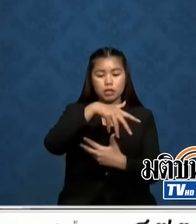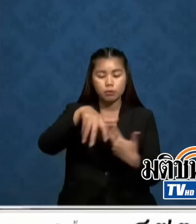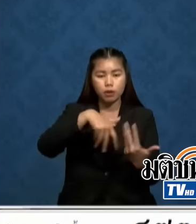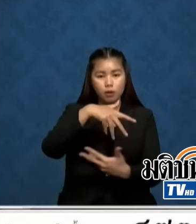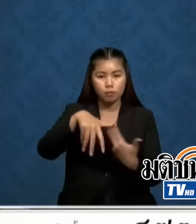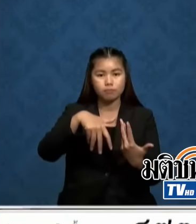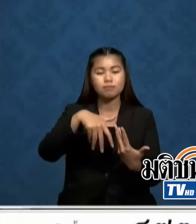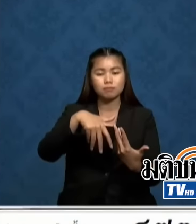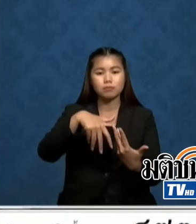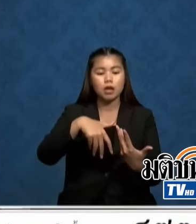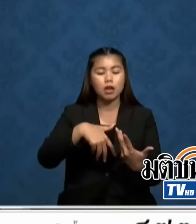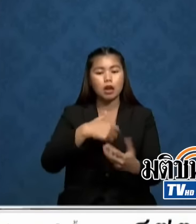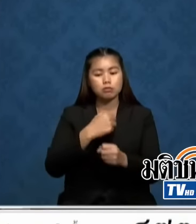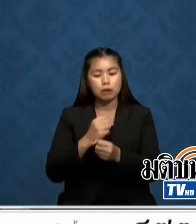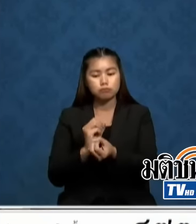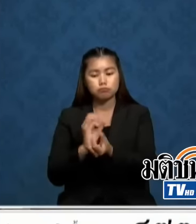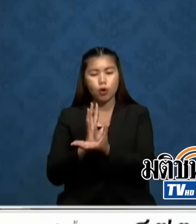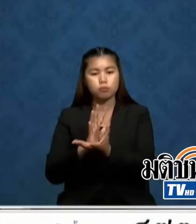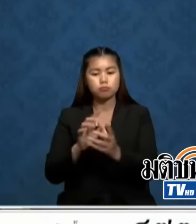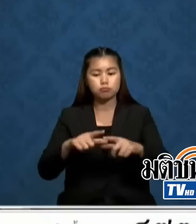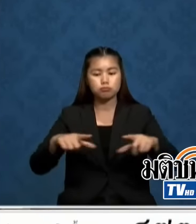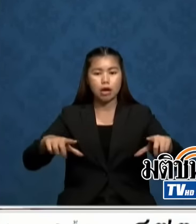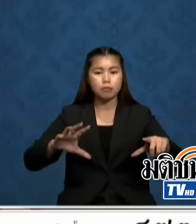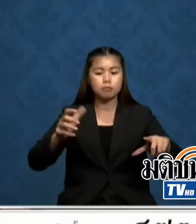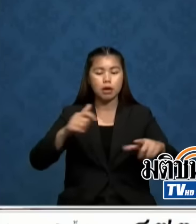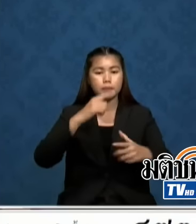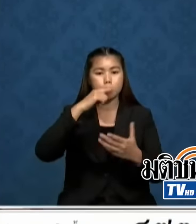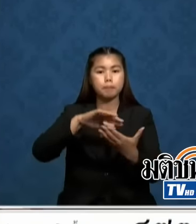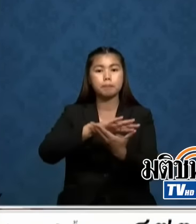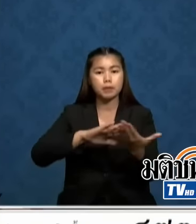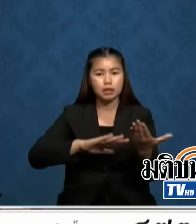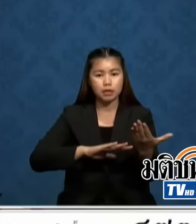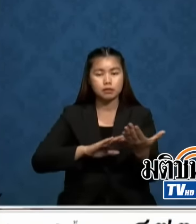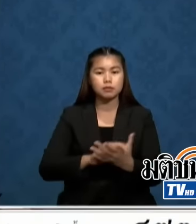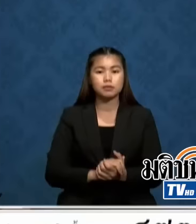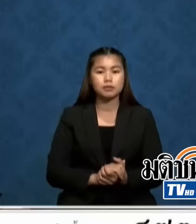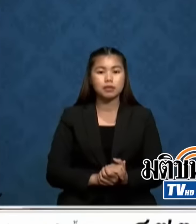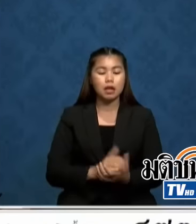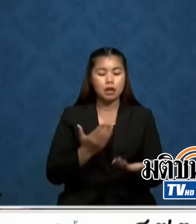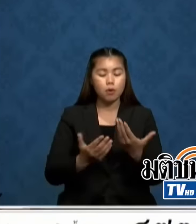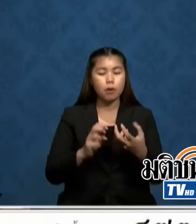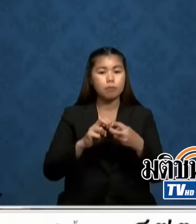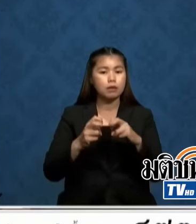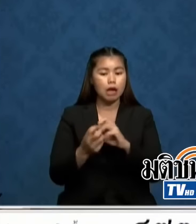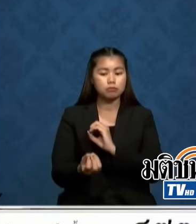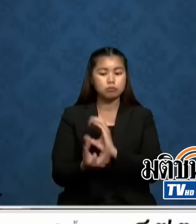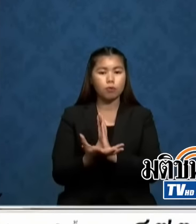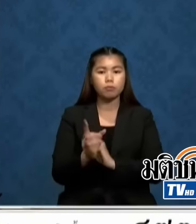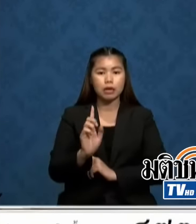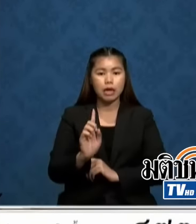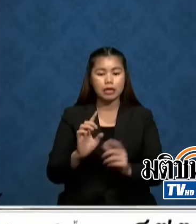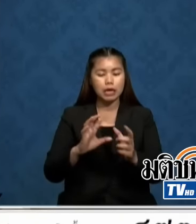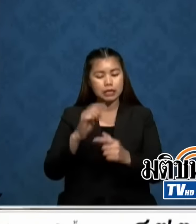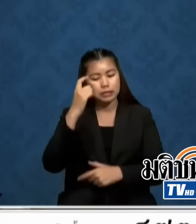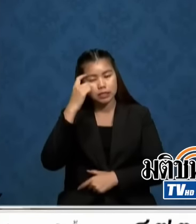ล้อมและเป็นการทำลายกลไกผังเมืองของประเทศทั้งยังอาจสร้างปัญหาในการตี